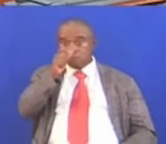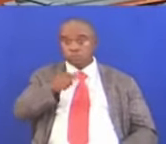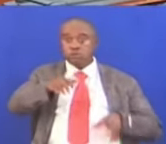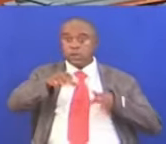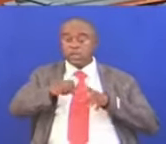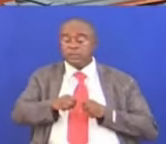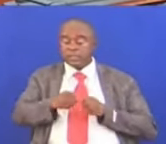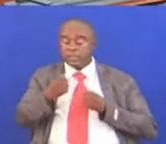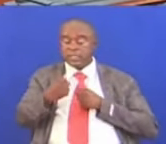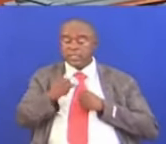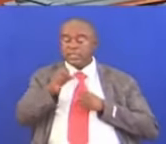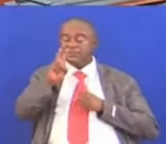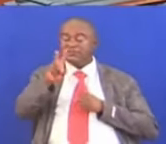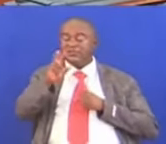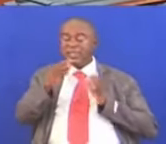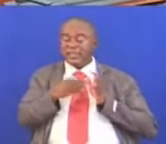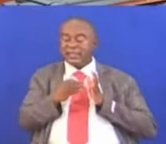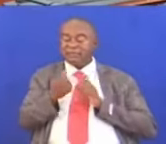un8